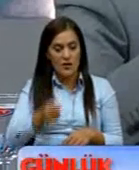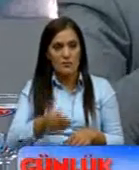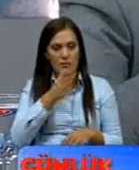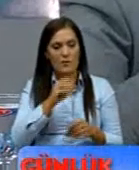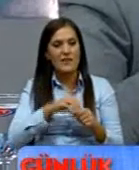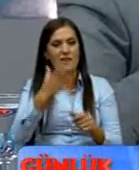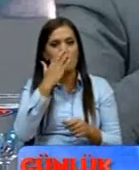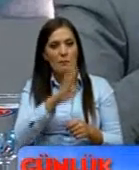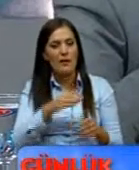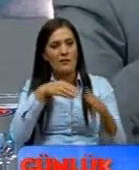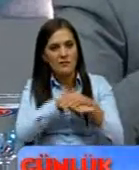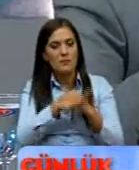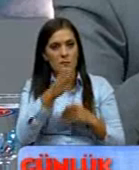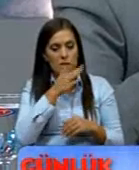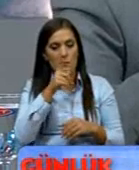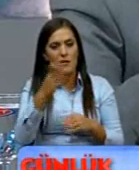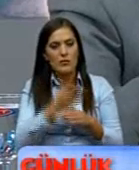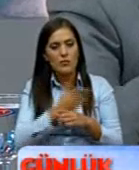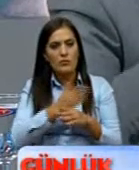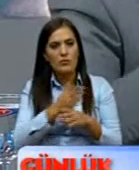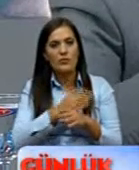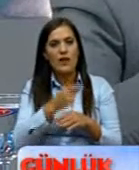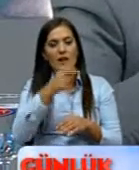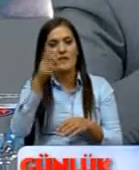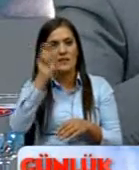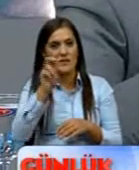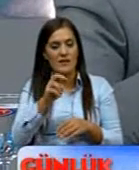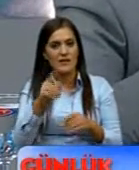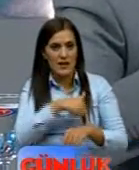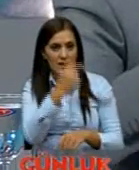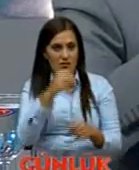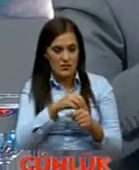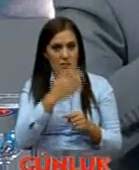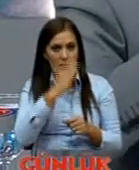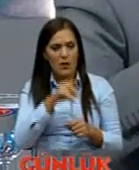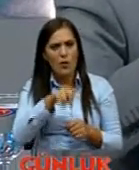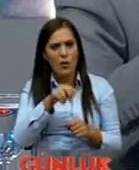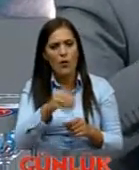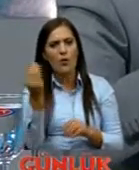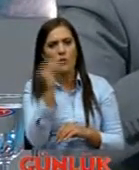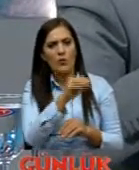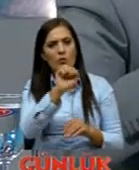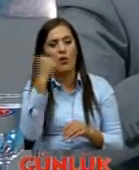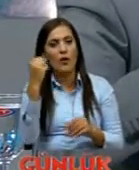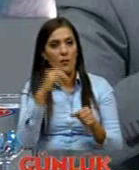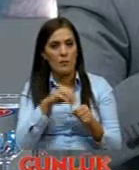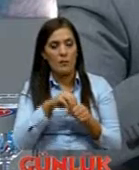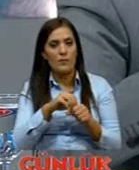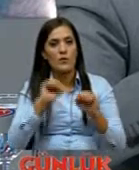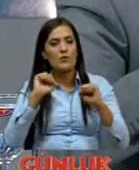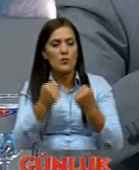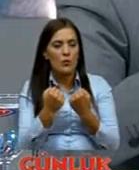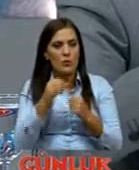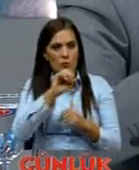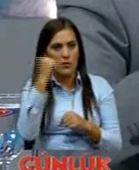nasıl bekletileceğini, eğer bir ürün işte -8 derecede bekleyecekse, o koyduğumuz dolap,